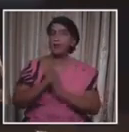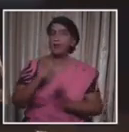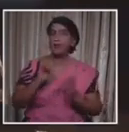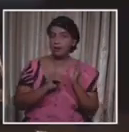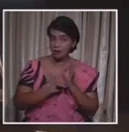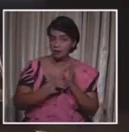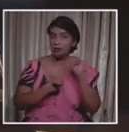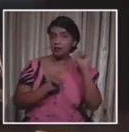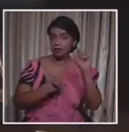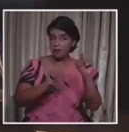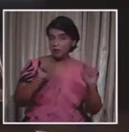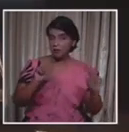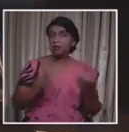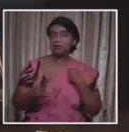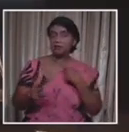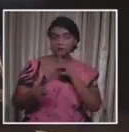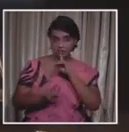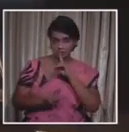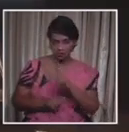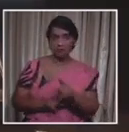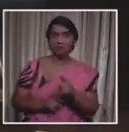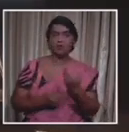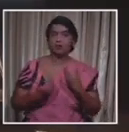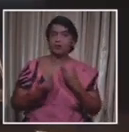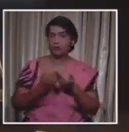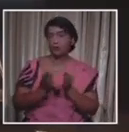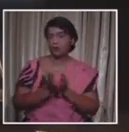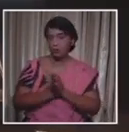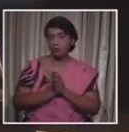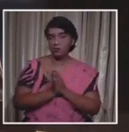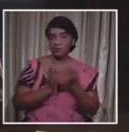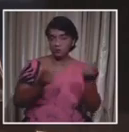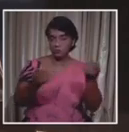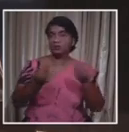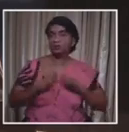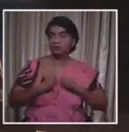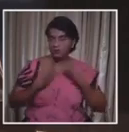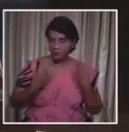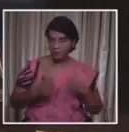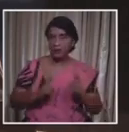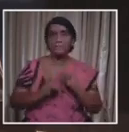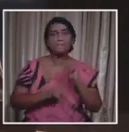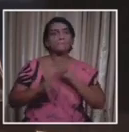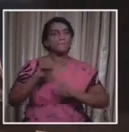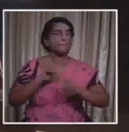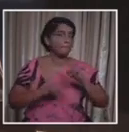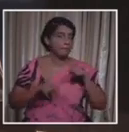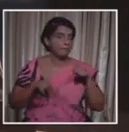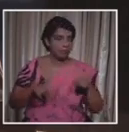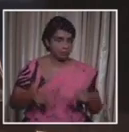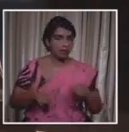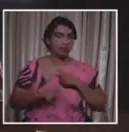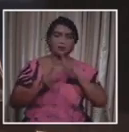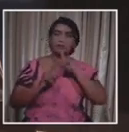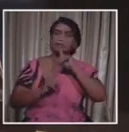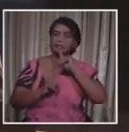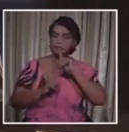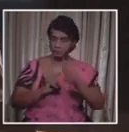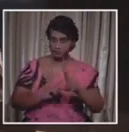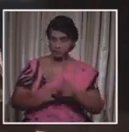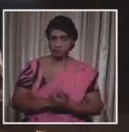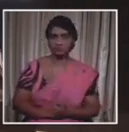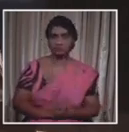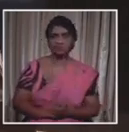මන්ත්‍රීවරයන්ගේ නාම යෝජනා මා වෙත ලැබුණු බව පාර්ලිමේන්තුවට දන්වා සිටිමි.